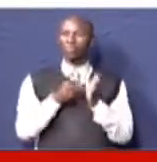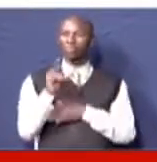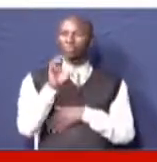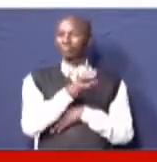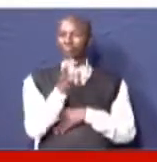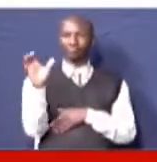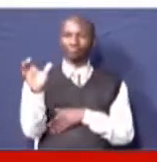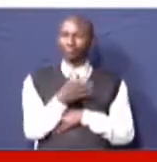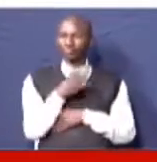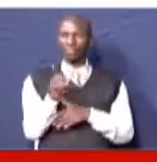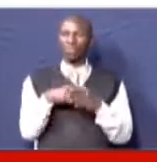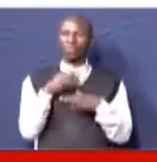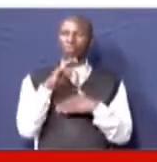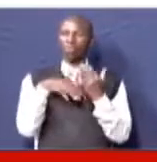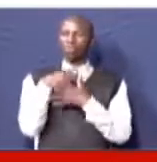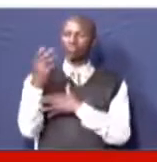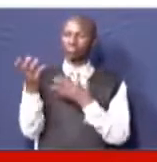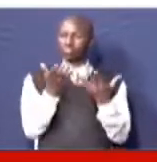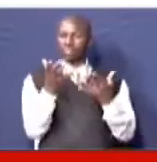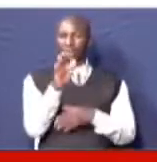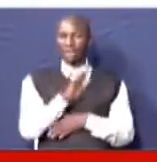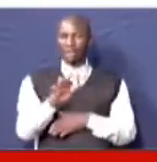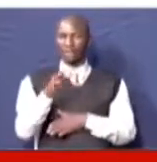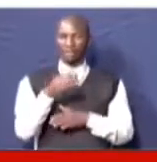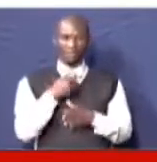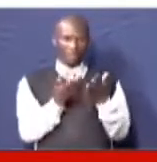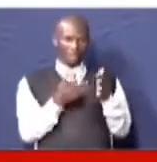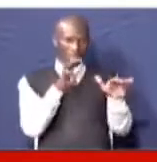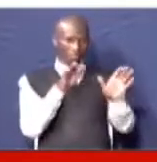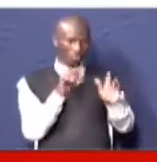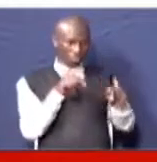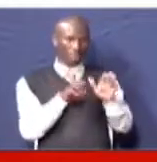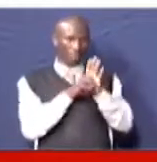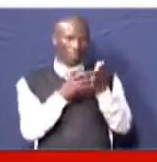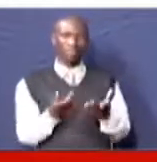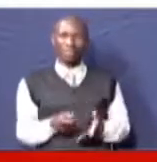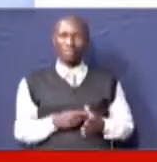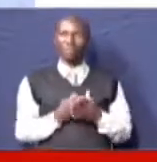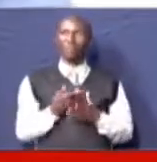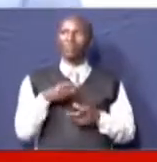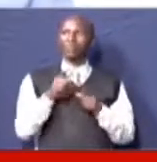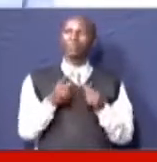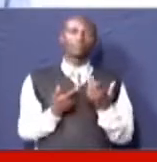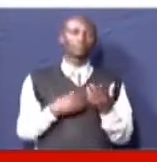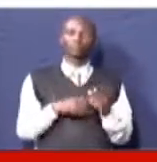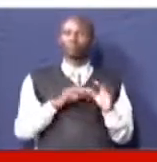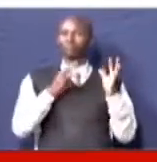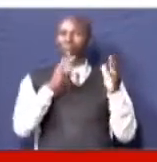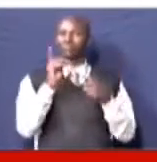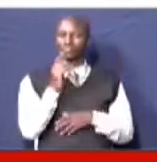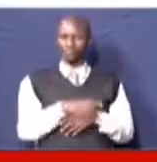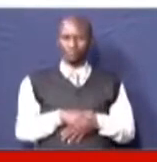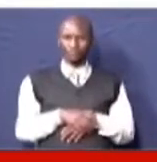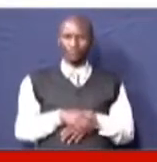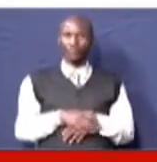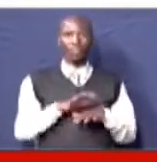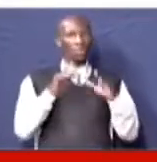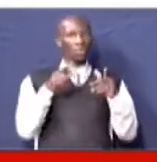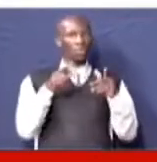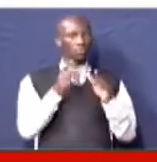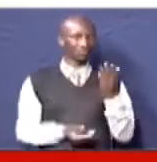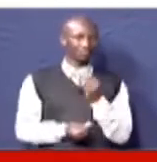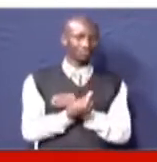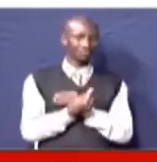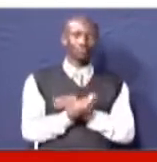pombe, unawaleta kwa sehemu ambayo tuko na mazishi kama siku ya leo, wanakupigia makofi. Ama unawaleta